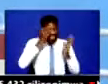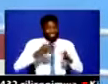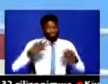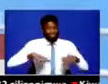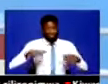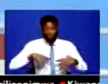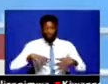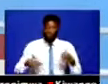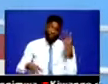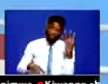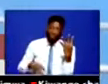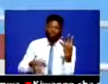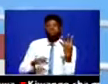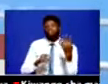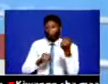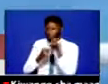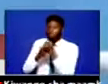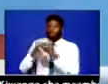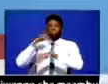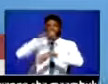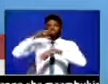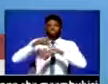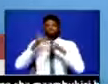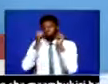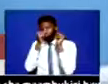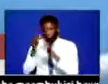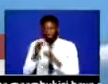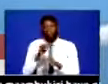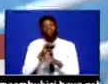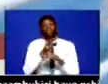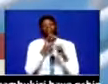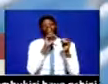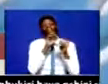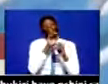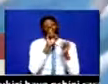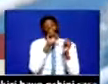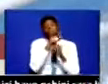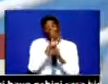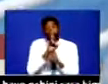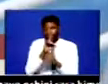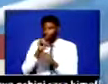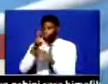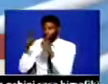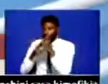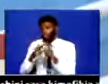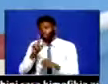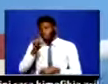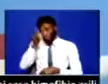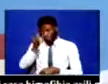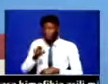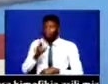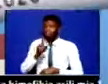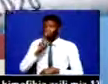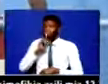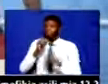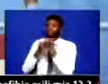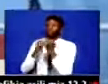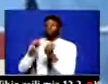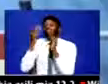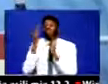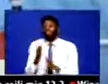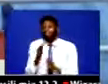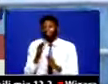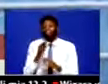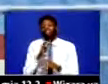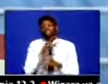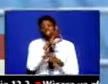wakimpa Magno alama 30-27. Mwamuzi mmoja alimtunuku Magno alama 30-26.